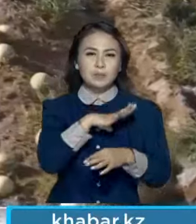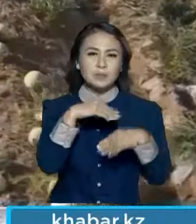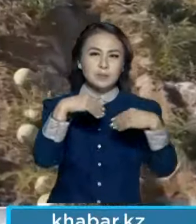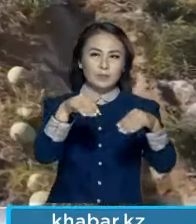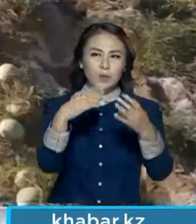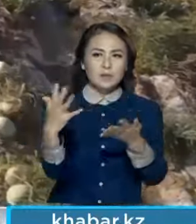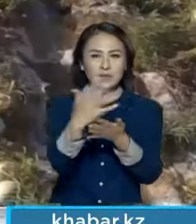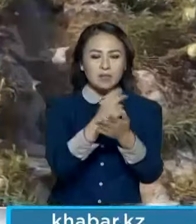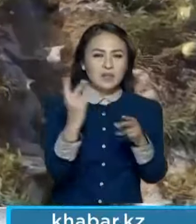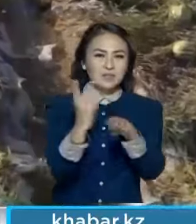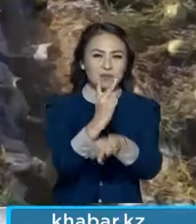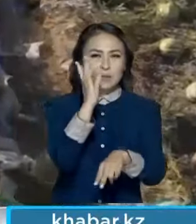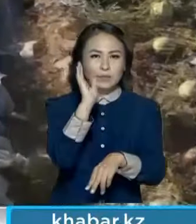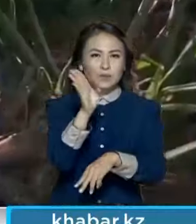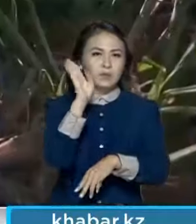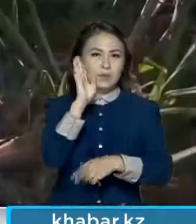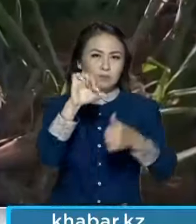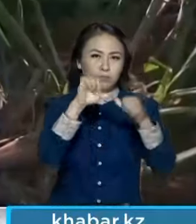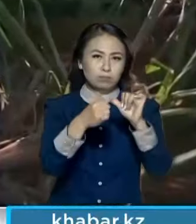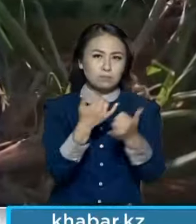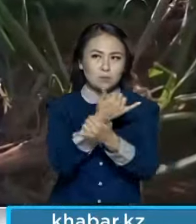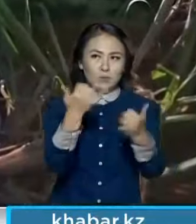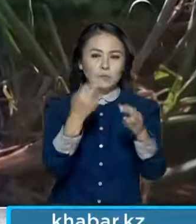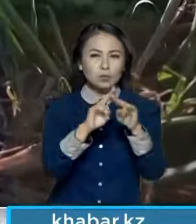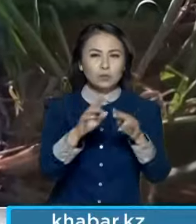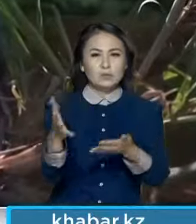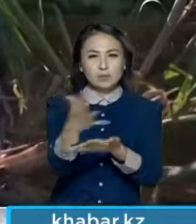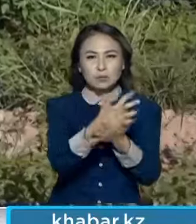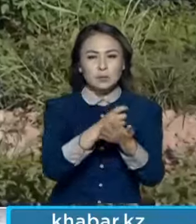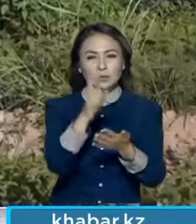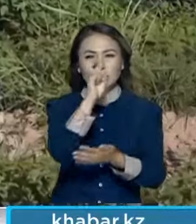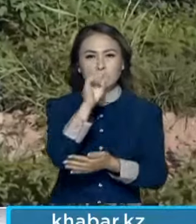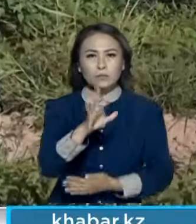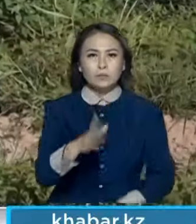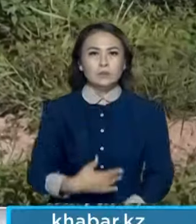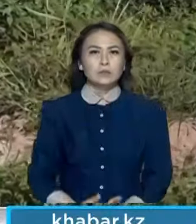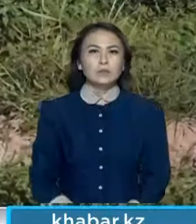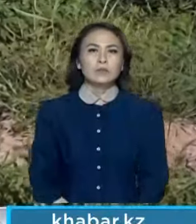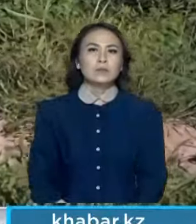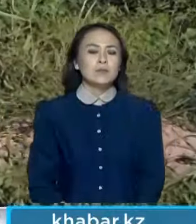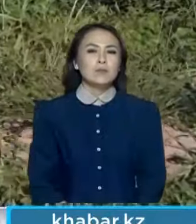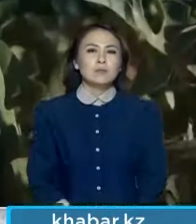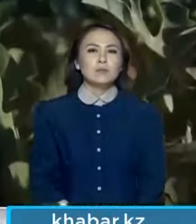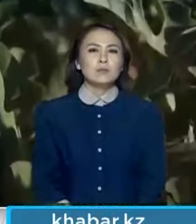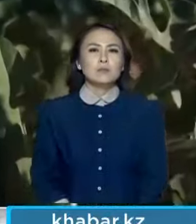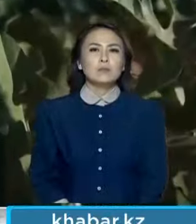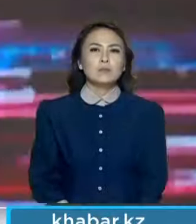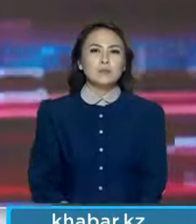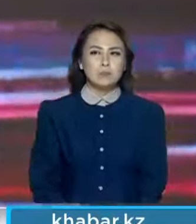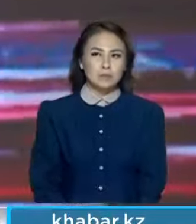өнім жинамақ. Биыл су тұрақты берілгендіктен мол өнім алып жатқандарын айтты.